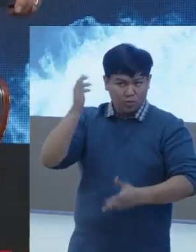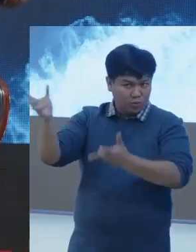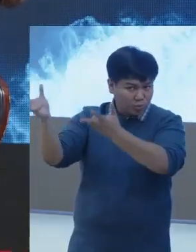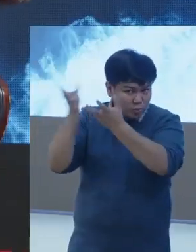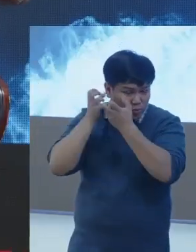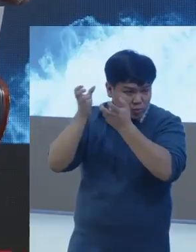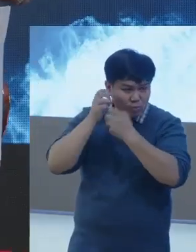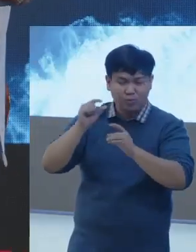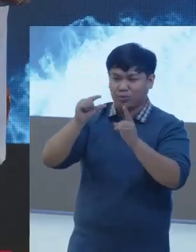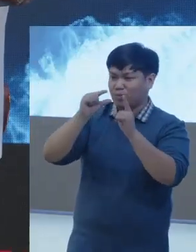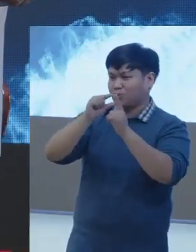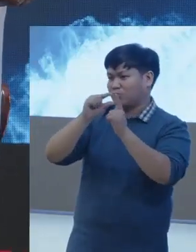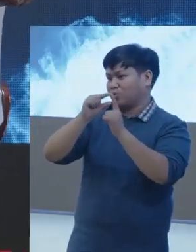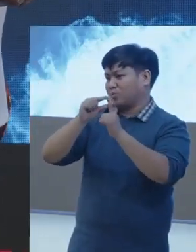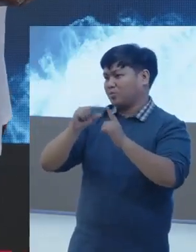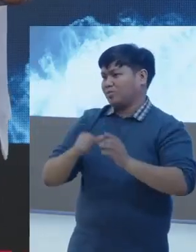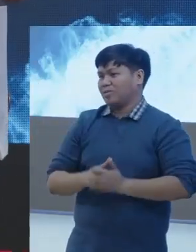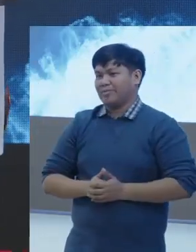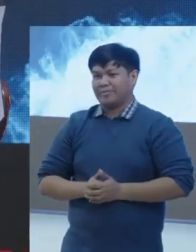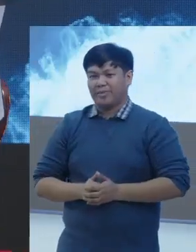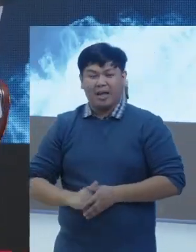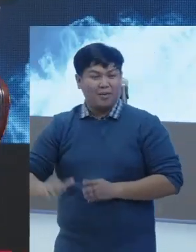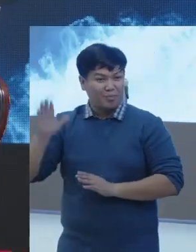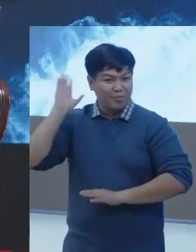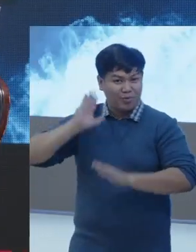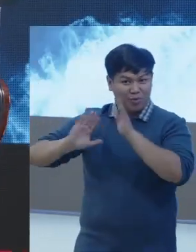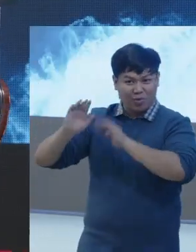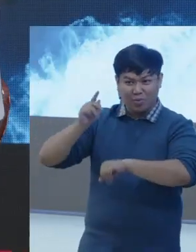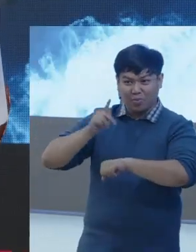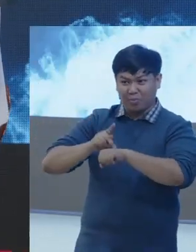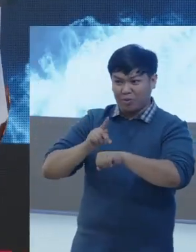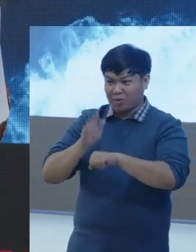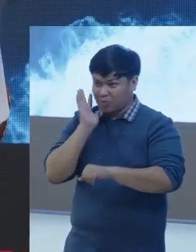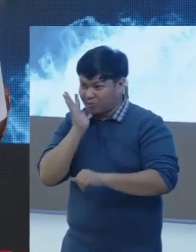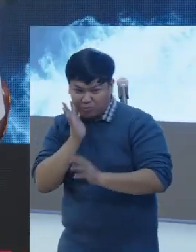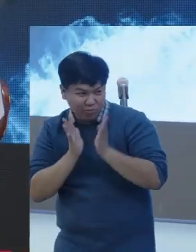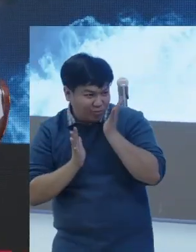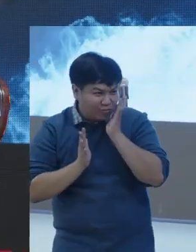my words." Ba? Ano nangyari kay Peter?